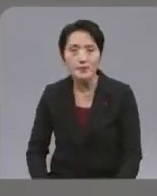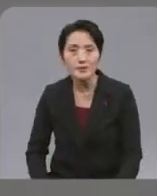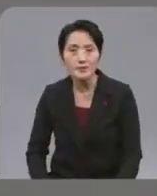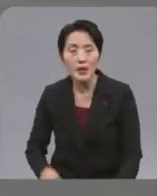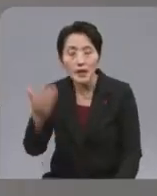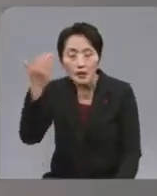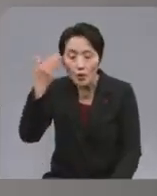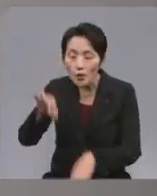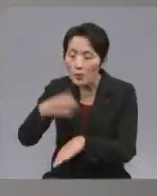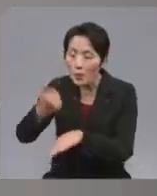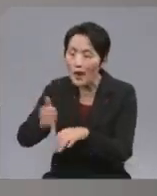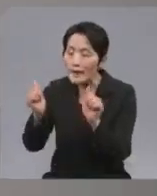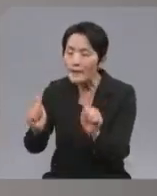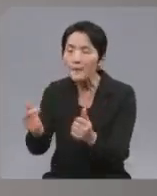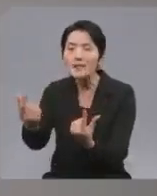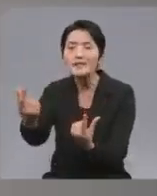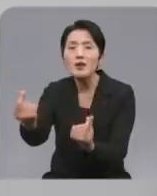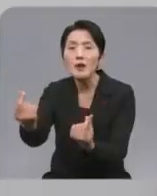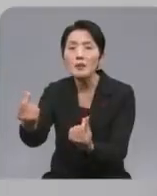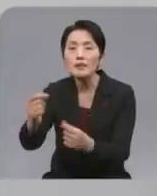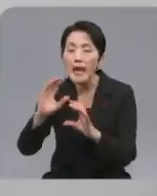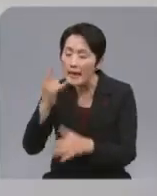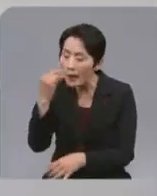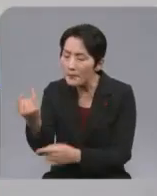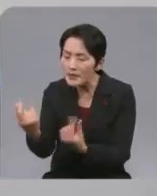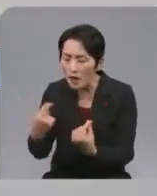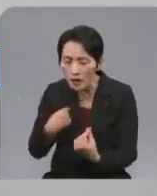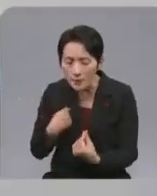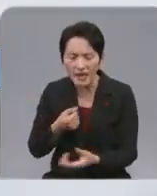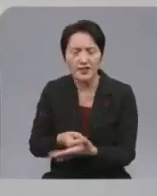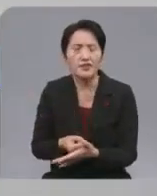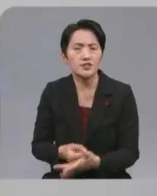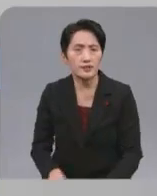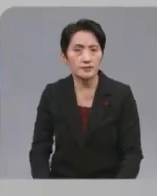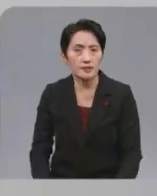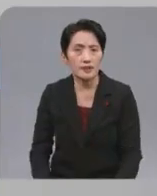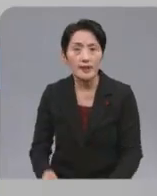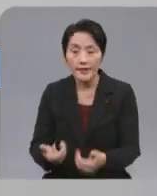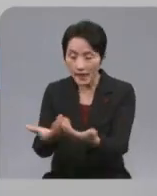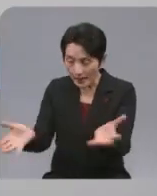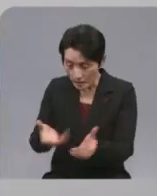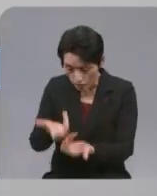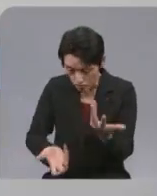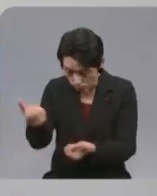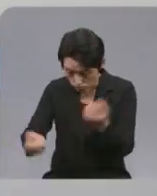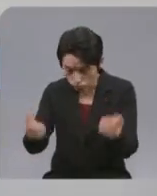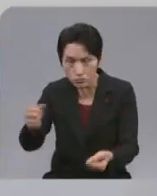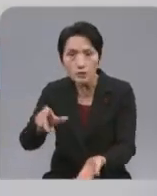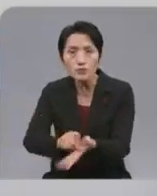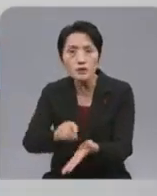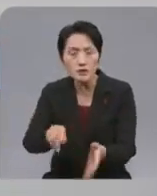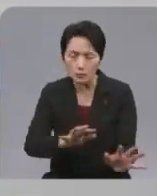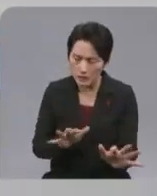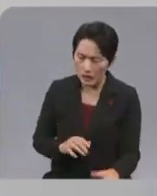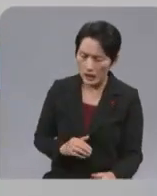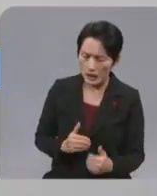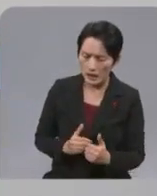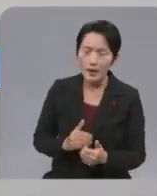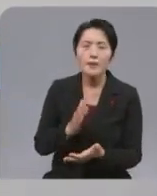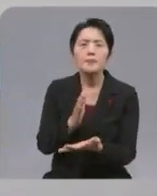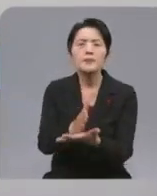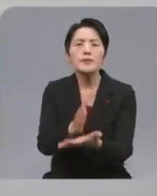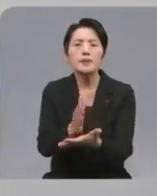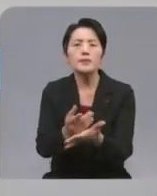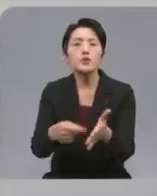внутрипартийными спорами по ее кандидатуре найден вон в частности заявила что готова отказаться от участия в выборах